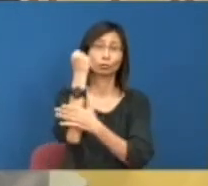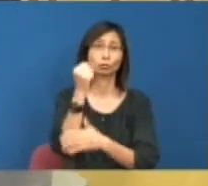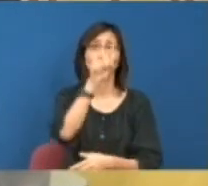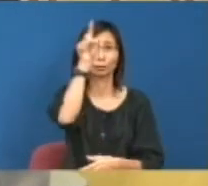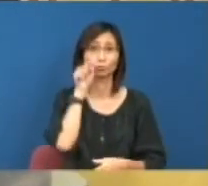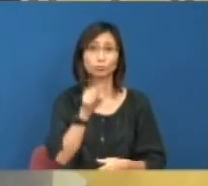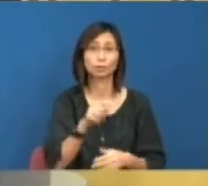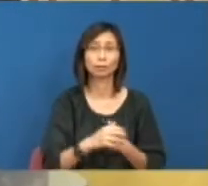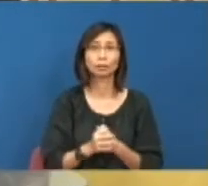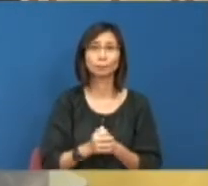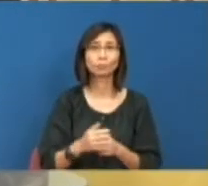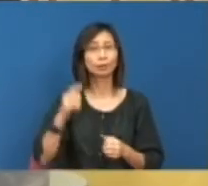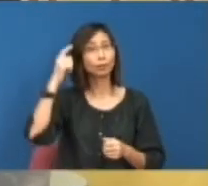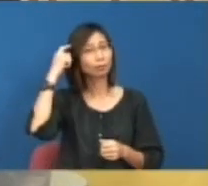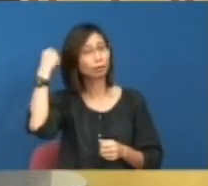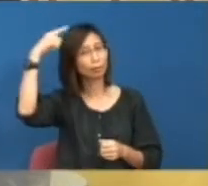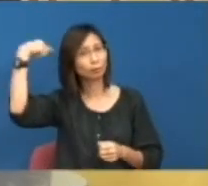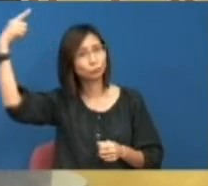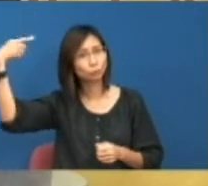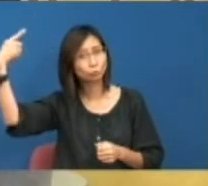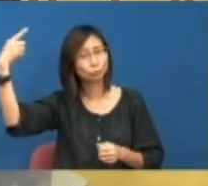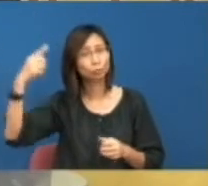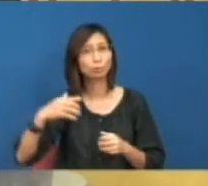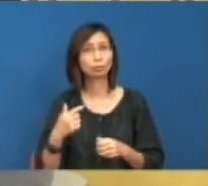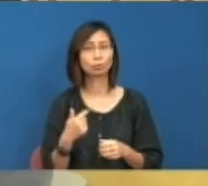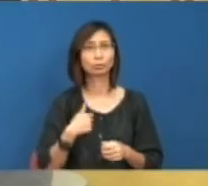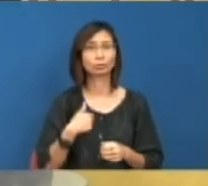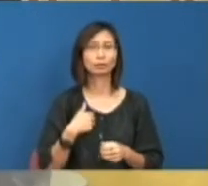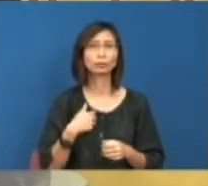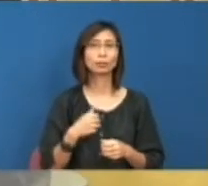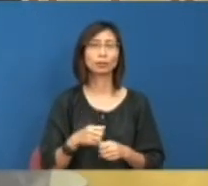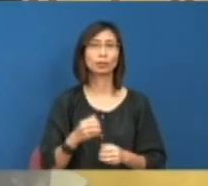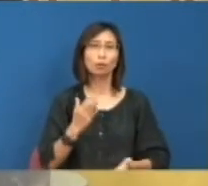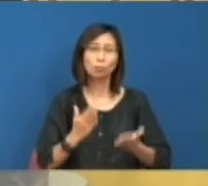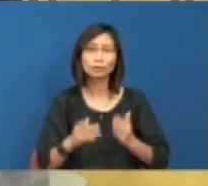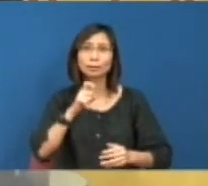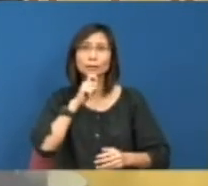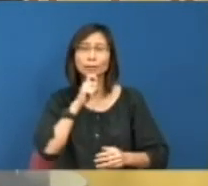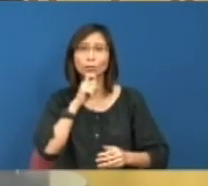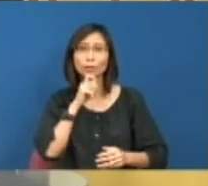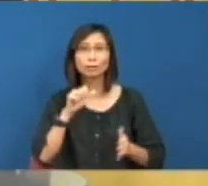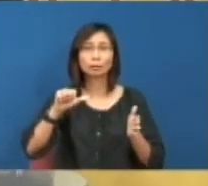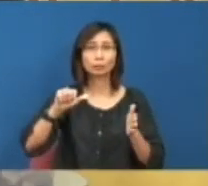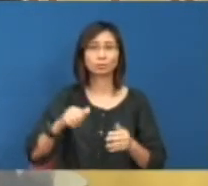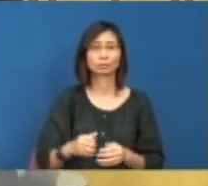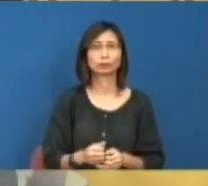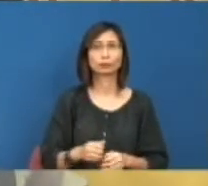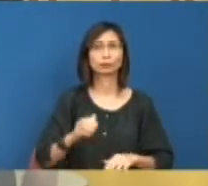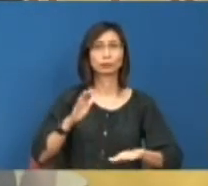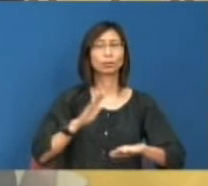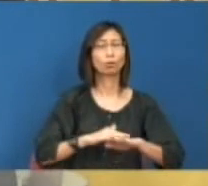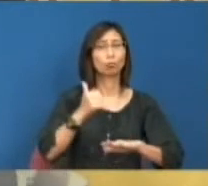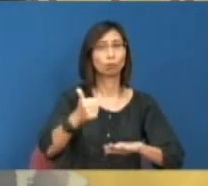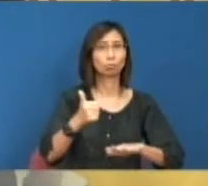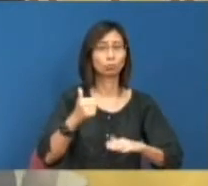麼要不單止反抗，有一個想像，就是說我們可能有一個更加好的制度是取代這個制度。所以我希